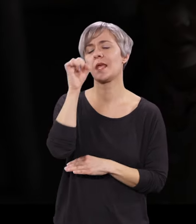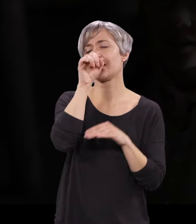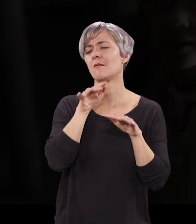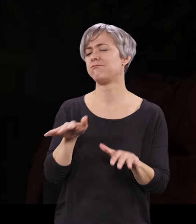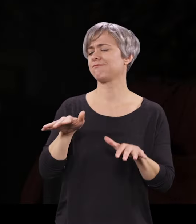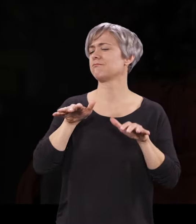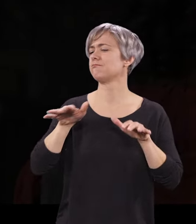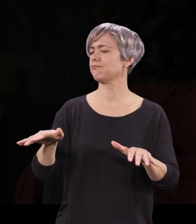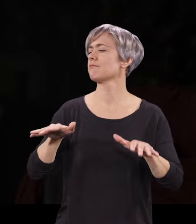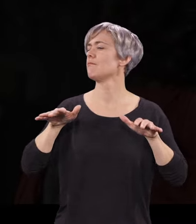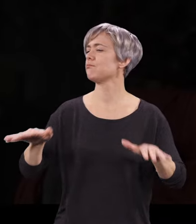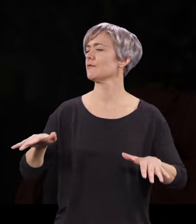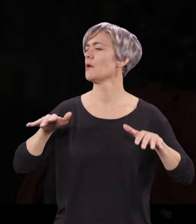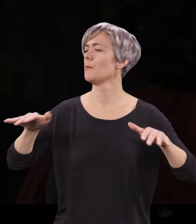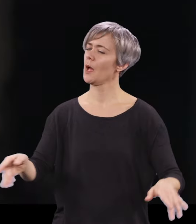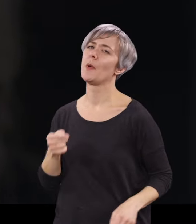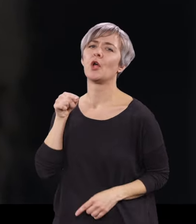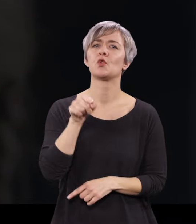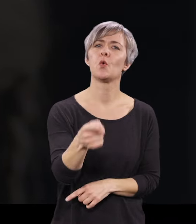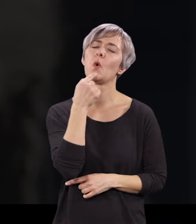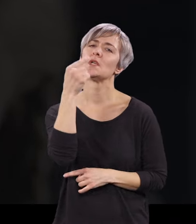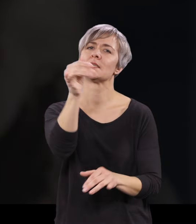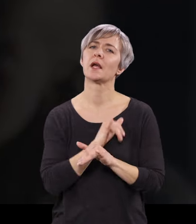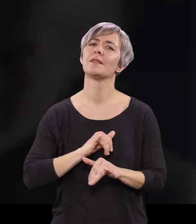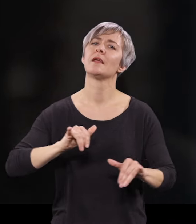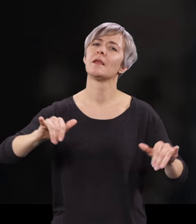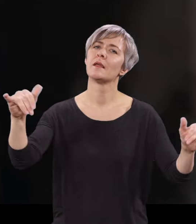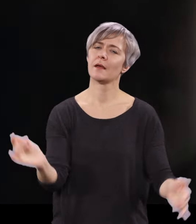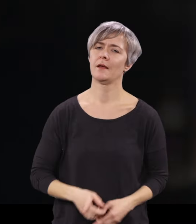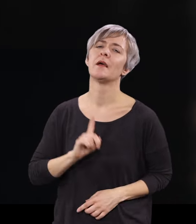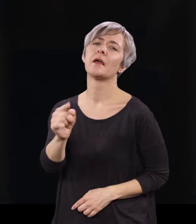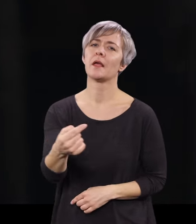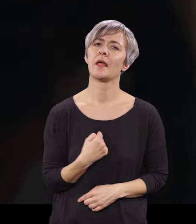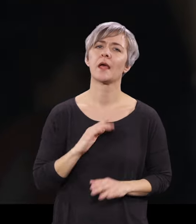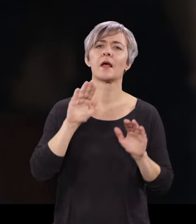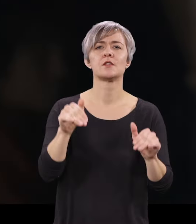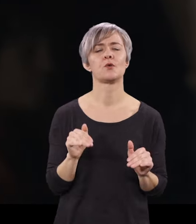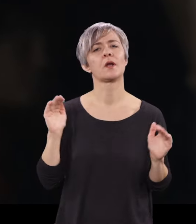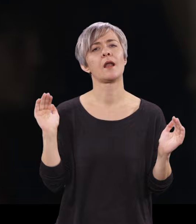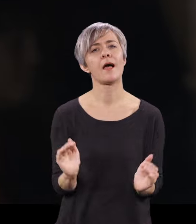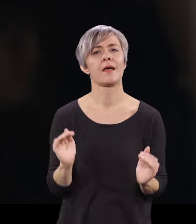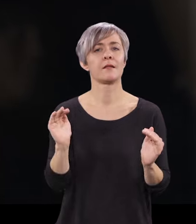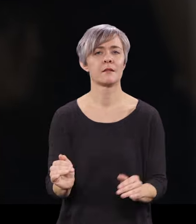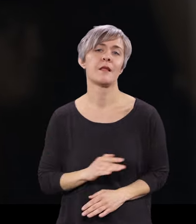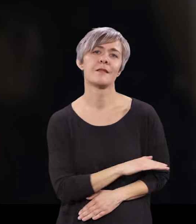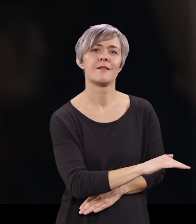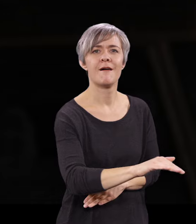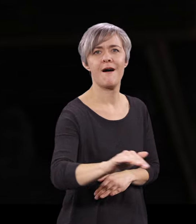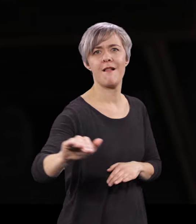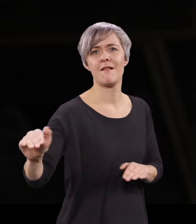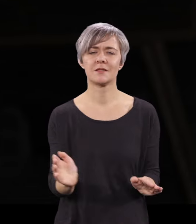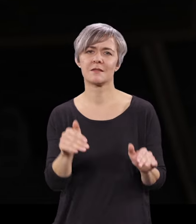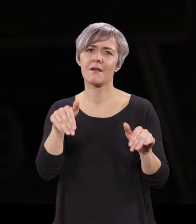wie das eine Hymne sein. Drum sag mir nie, ich sei jetzt klein,